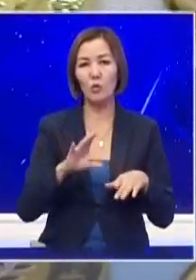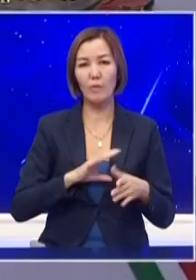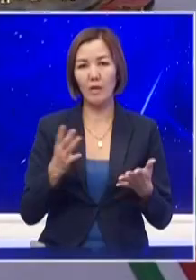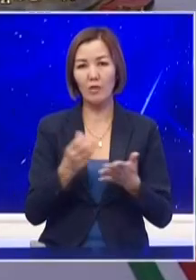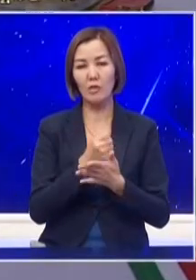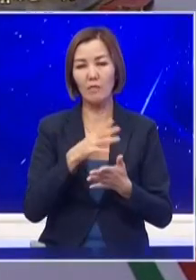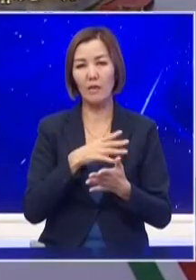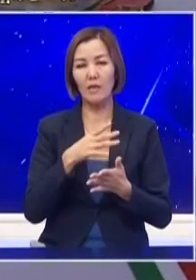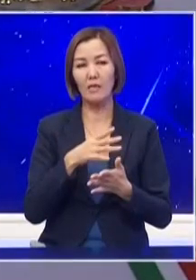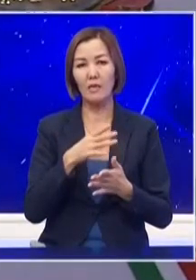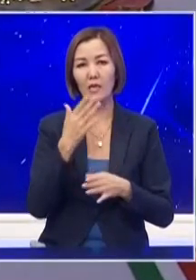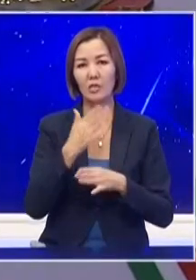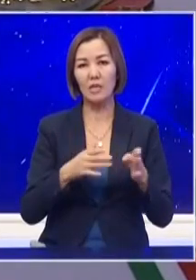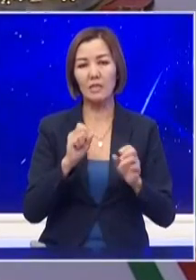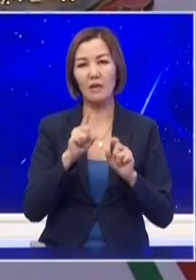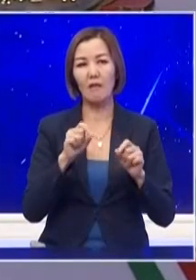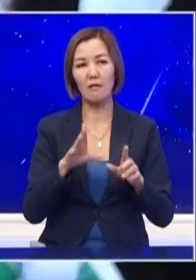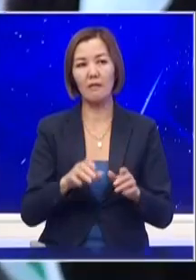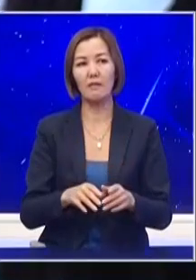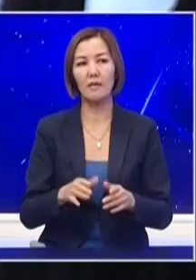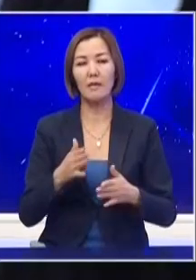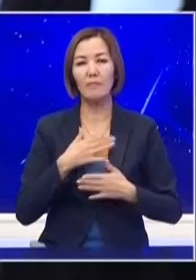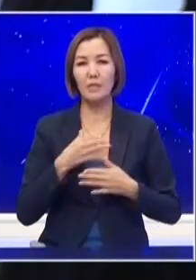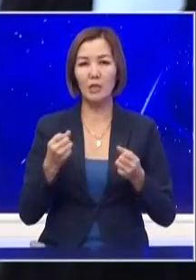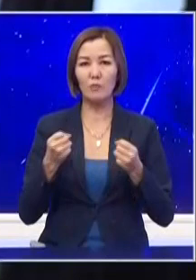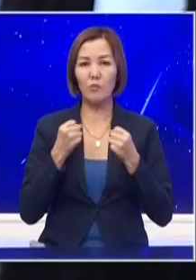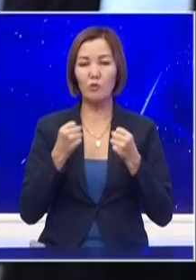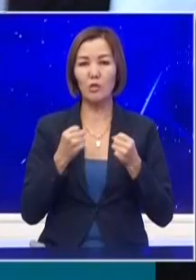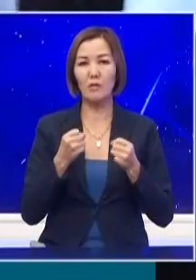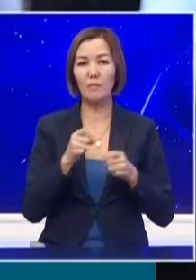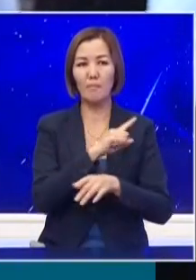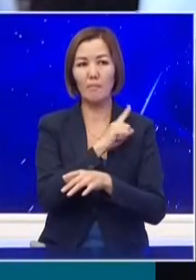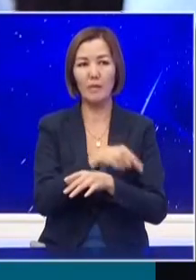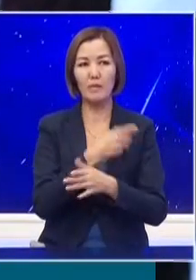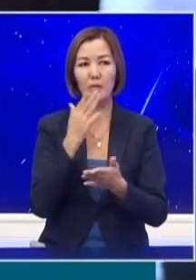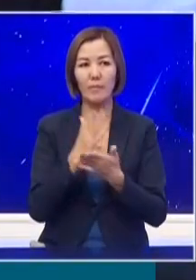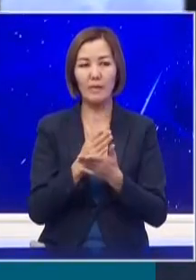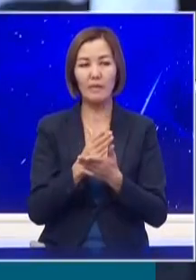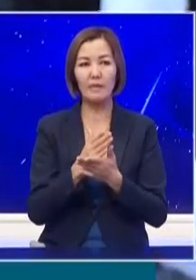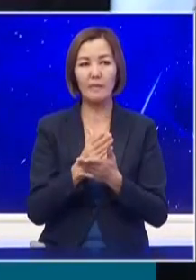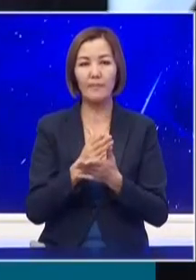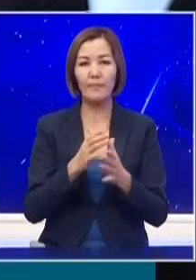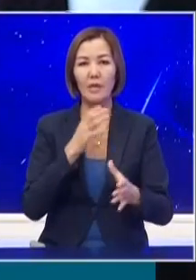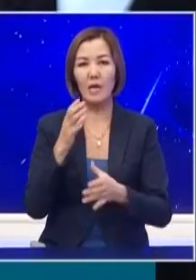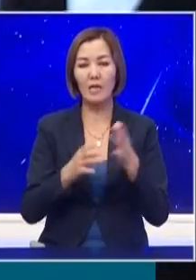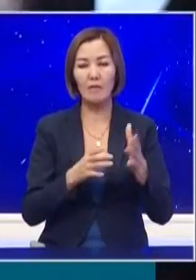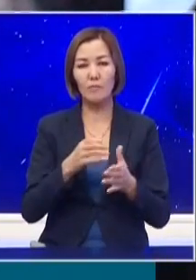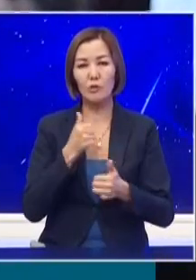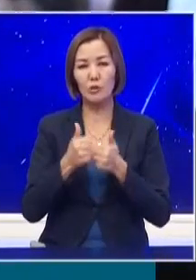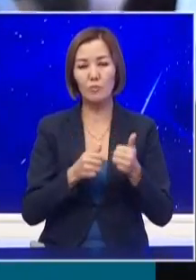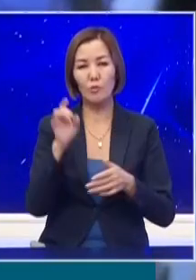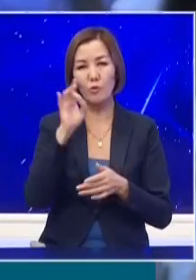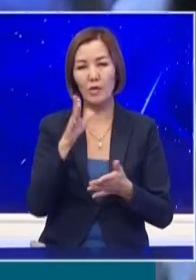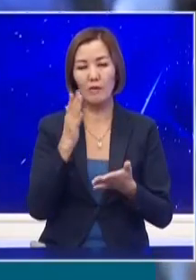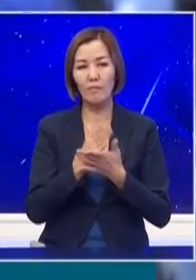алған. Оның жартысы алтын. Ауданымыздан мықты-мықты спортшылар шығып жатыр. Әлем чемпиондары шығып